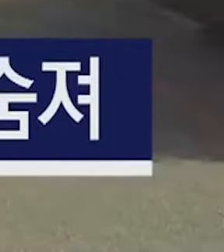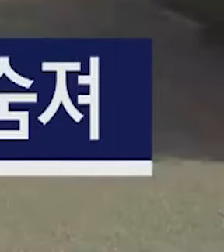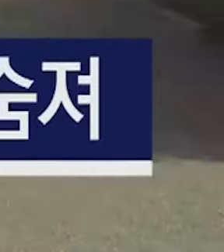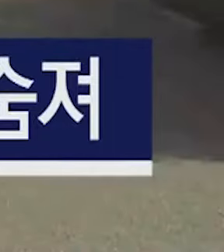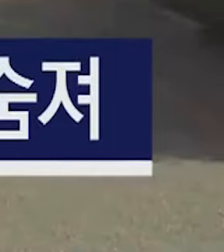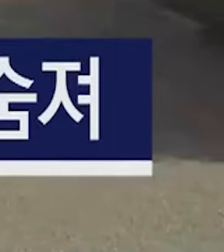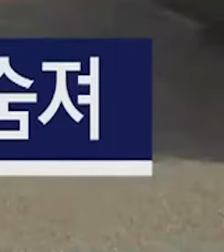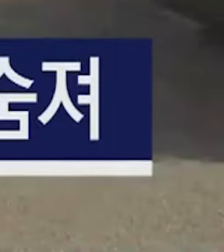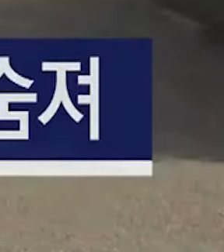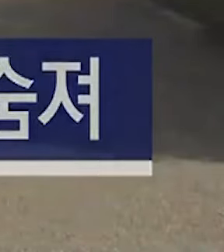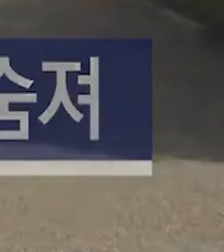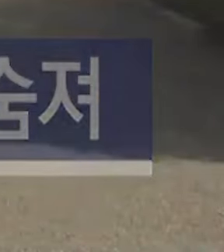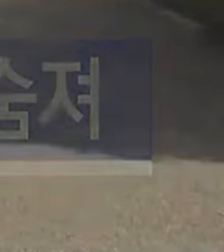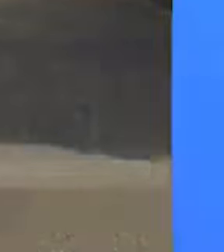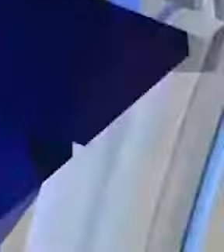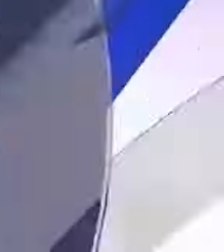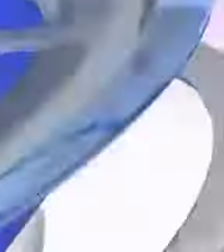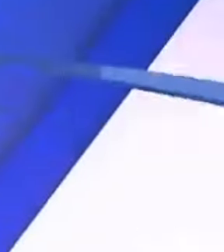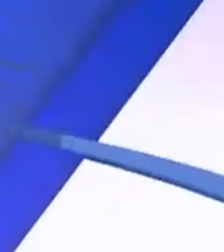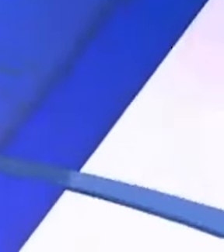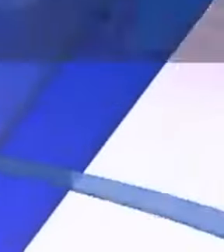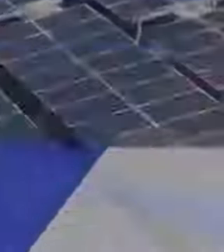화를 키웠다는 비판이 나오고 있습니다.